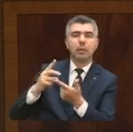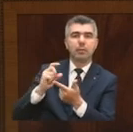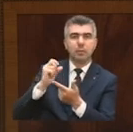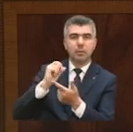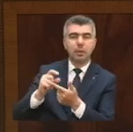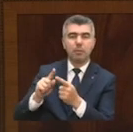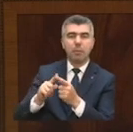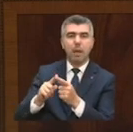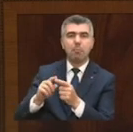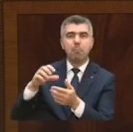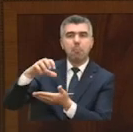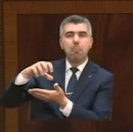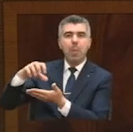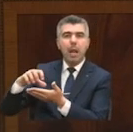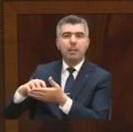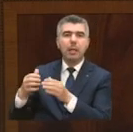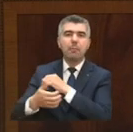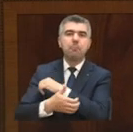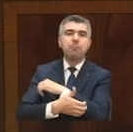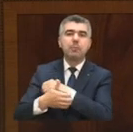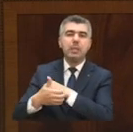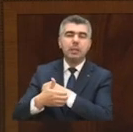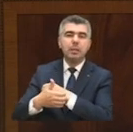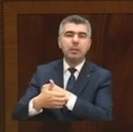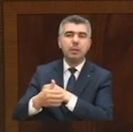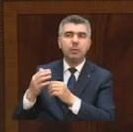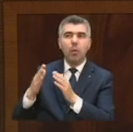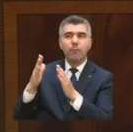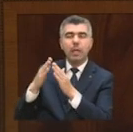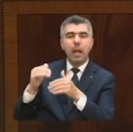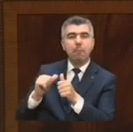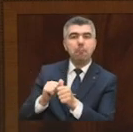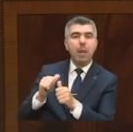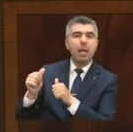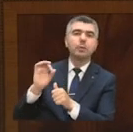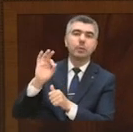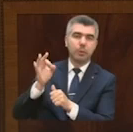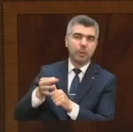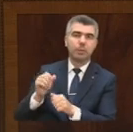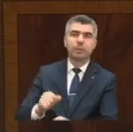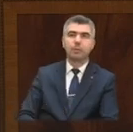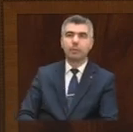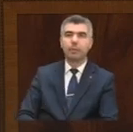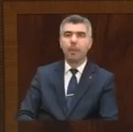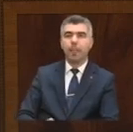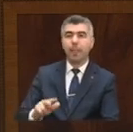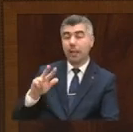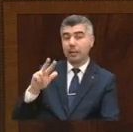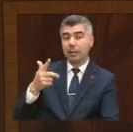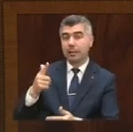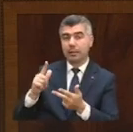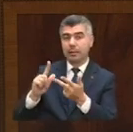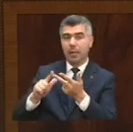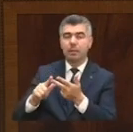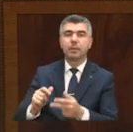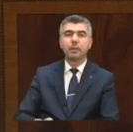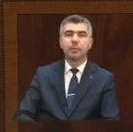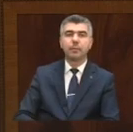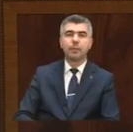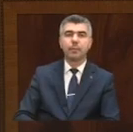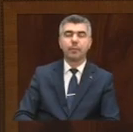المناطق لمشاكلهاش في نفس المنطقه مساله الثالثه هو ان